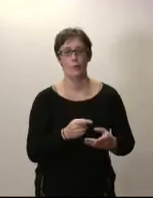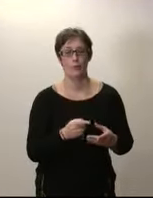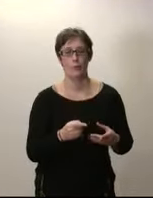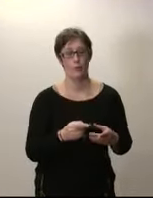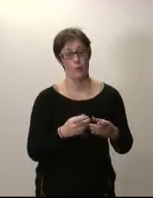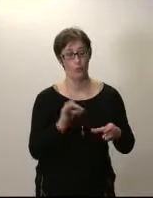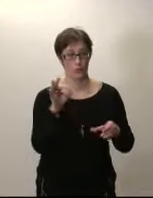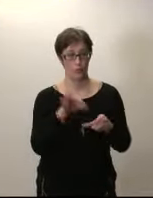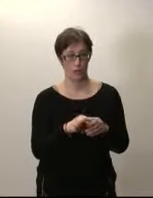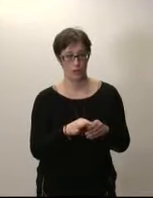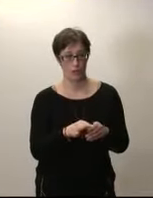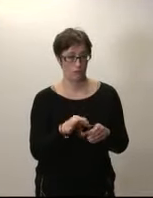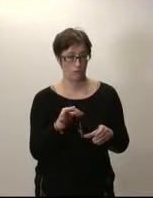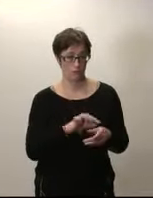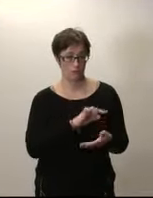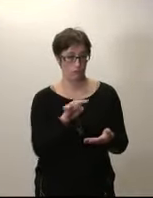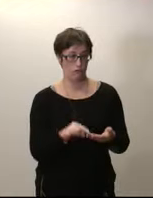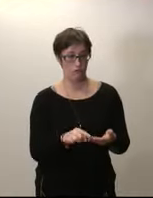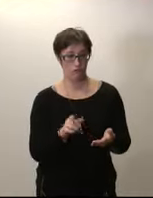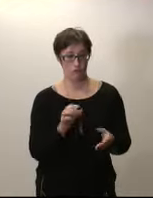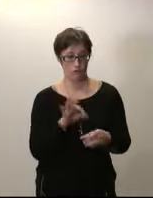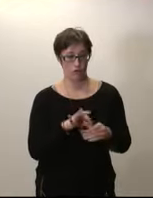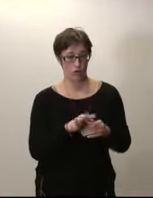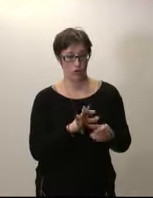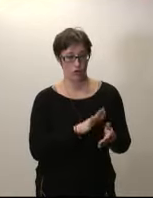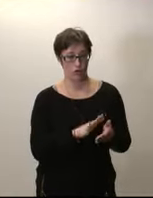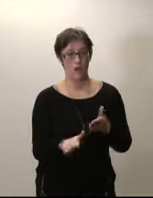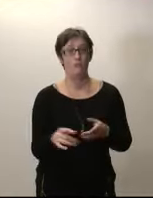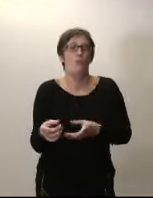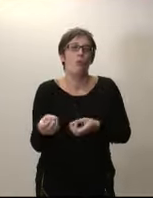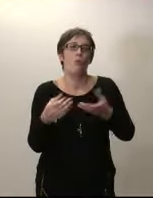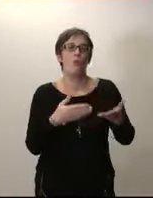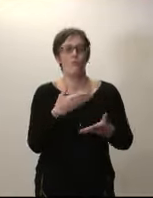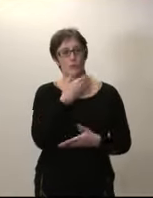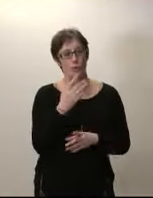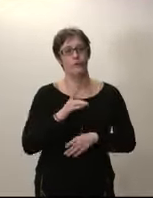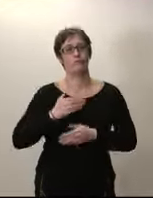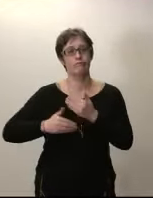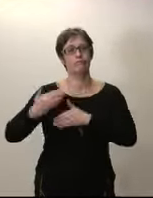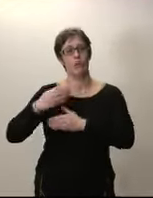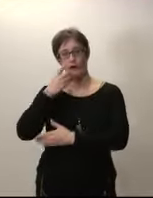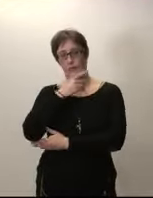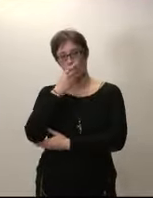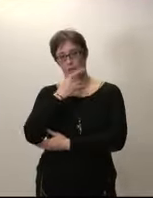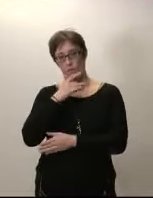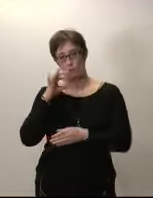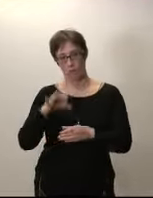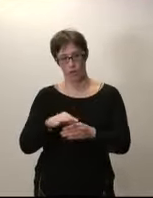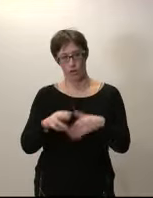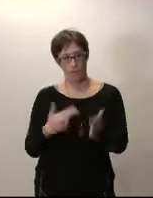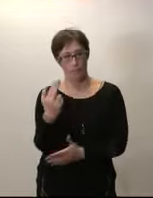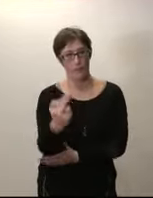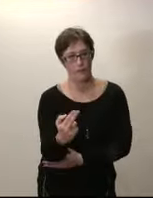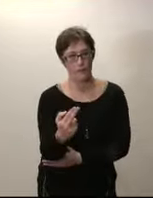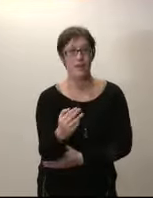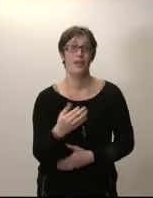Mais le fait est que lorsqu'on vote le budget au mois de décembre, comme vous nous l'avez proposé il y a de cela donc un peu moins de 4 mois, eh